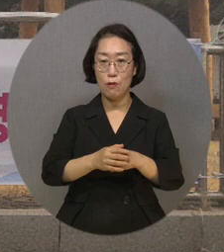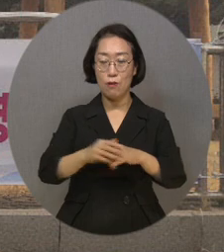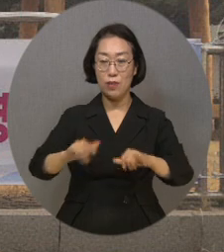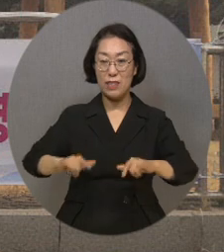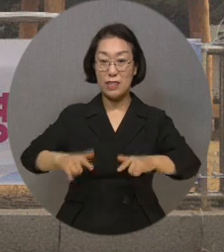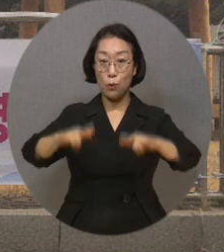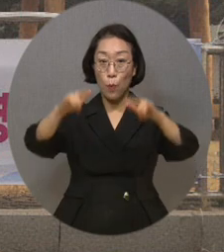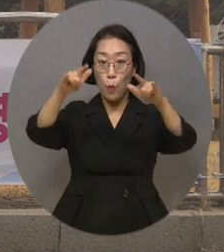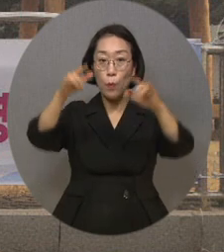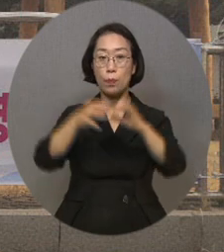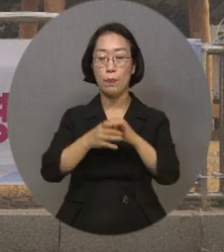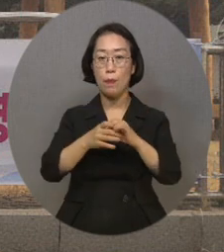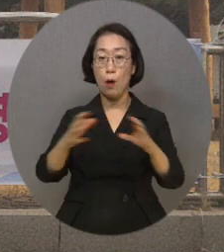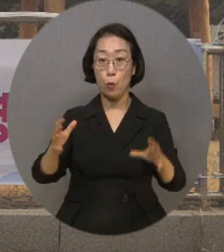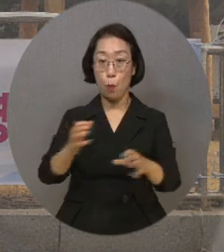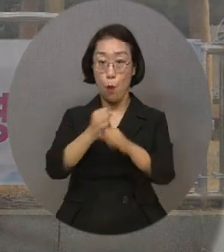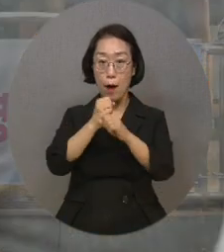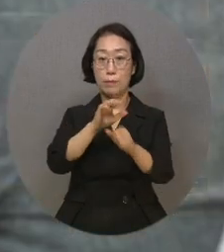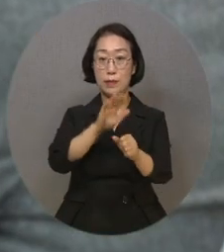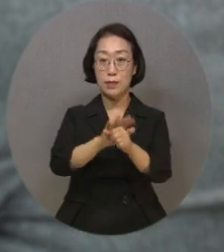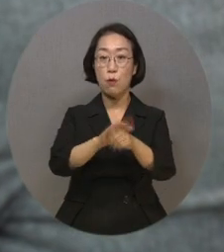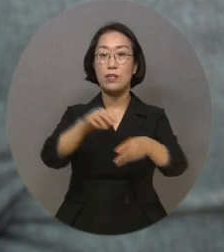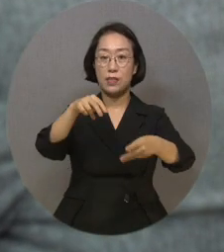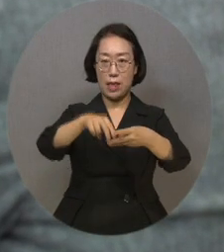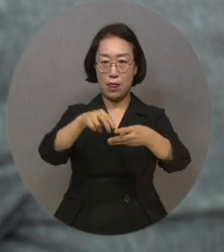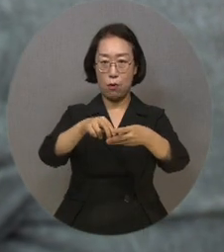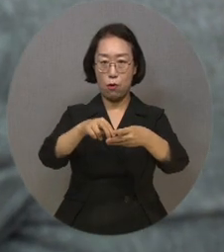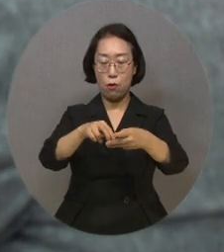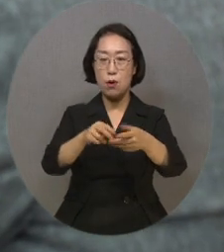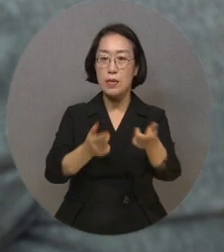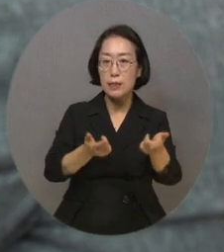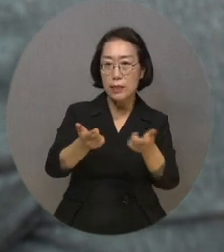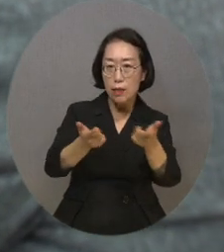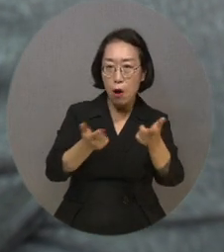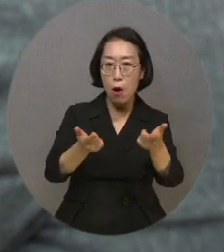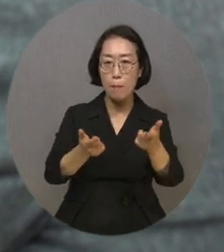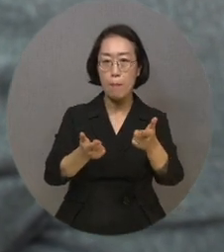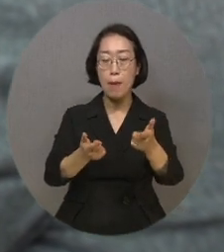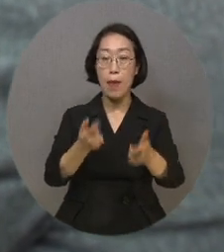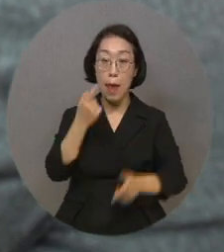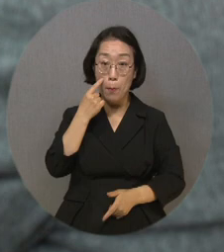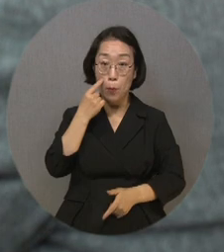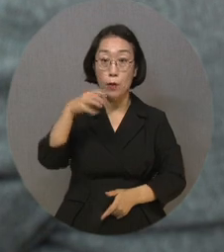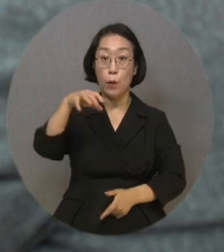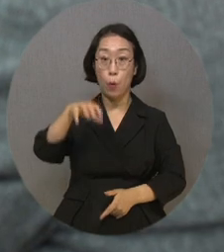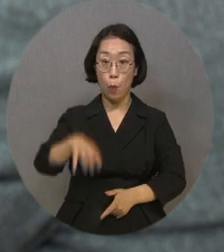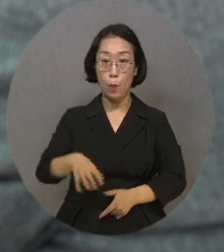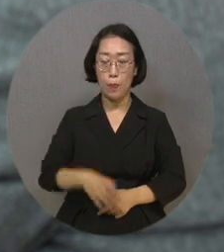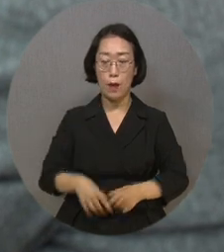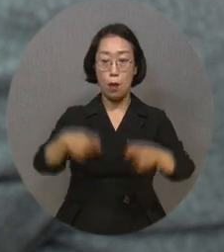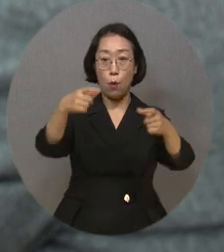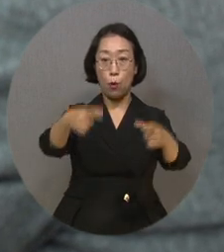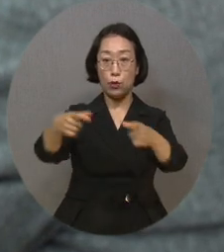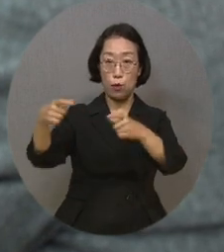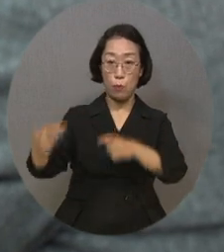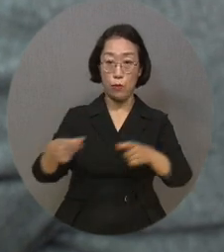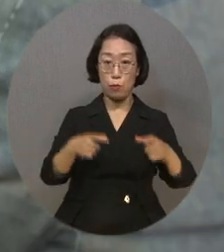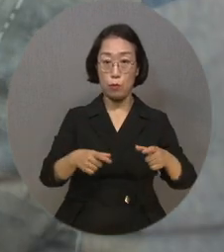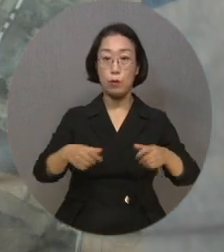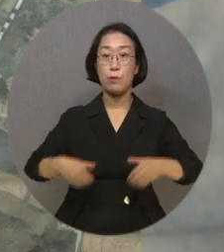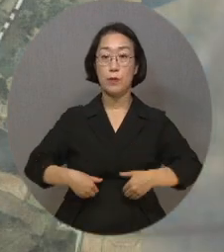만들게 되면 인증을 하고 또 시험을 하고 하는 그런 기관이 필요합니다. 근데 그게 이제 권역별로 하나씩